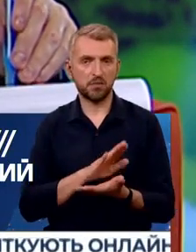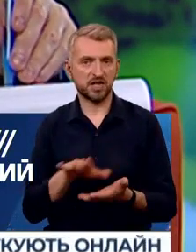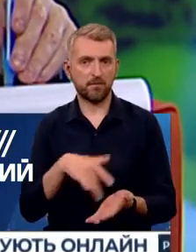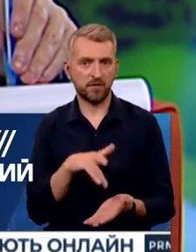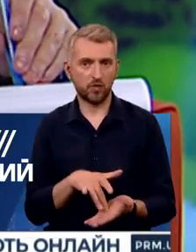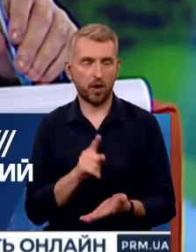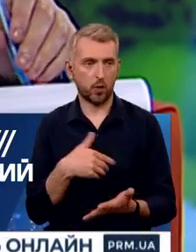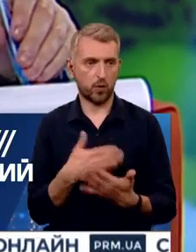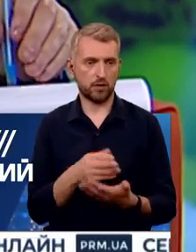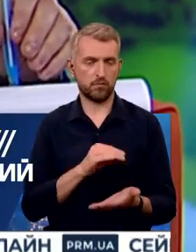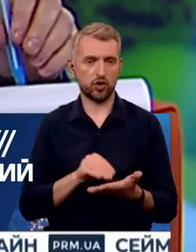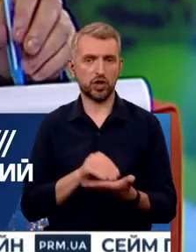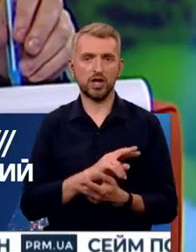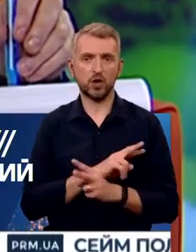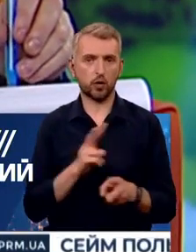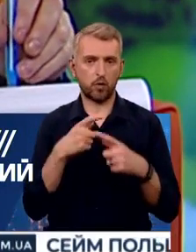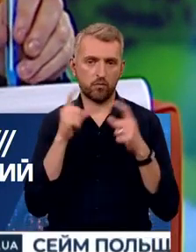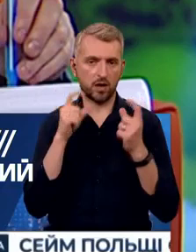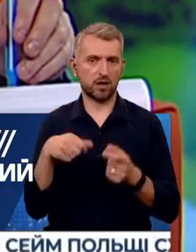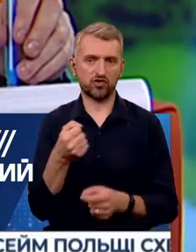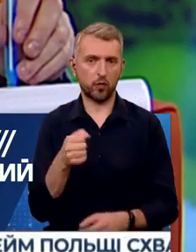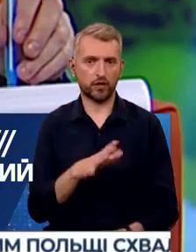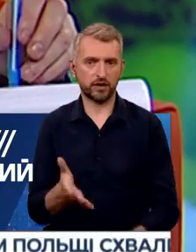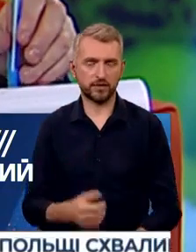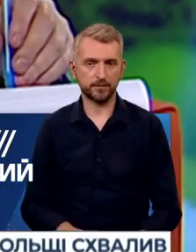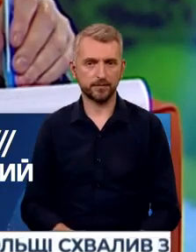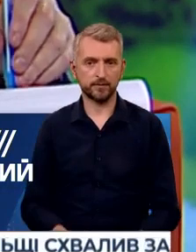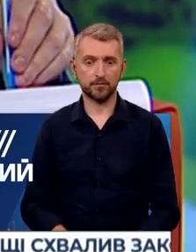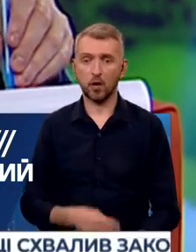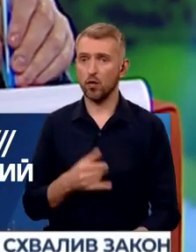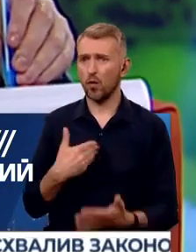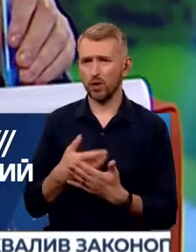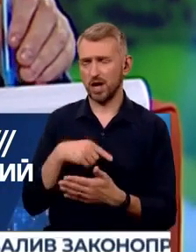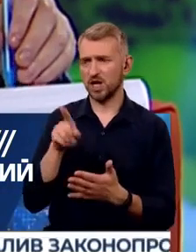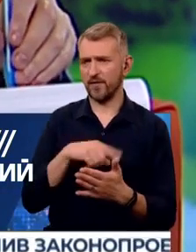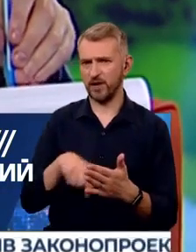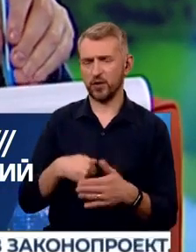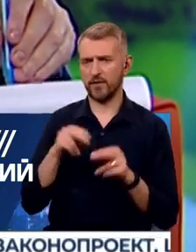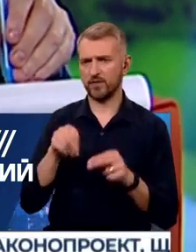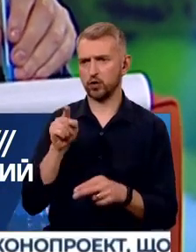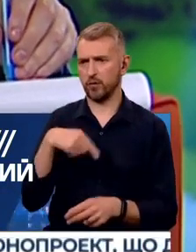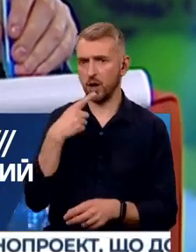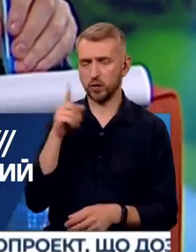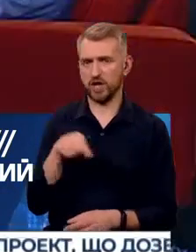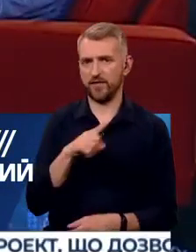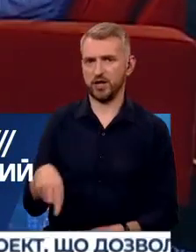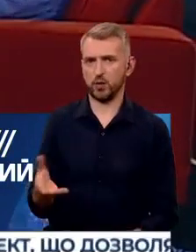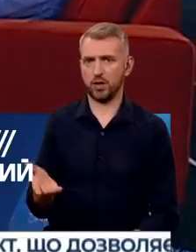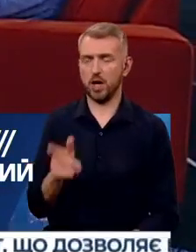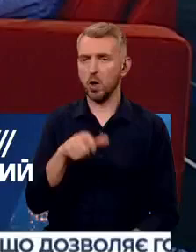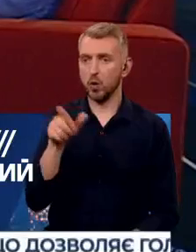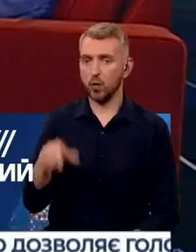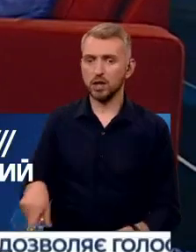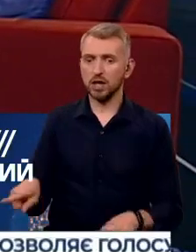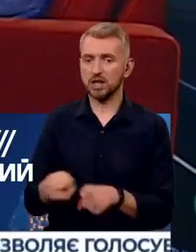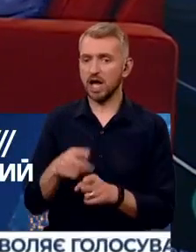але ось пише, що ніхто в масках не ходить. Ну от я не вірю. Я відверто тобі кажу, не вірю. Люди